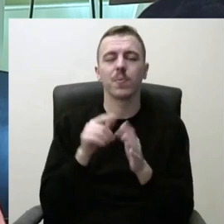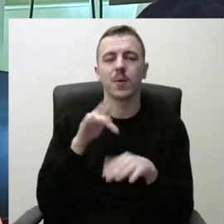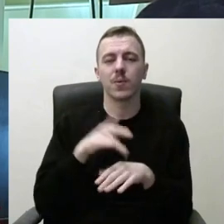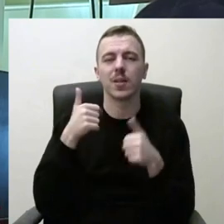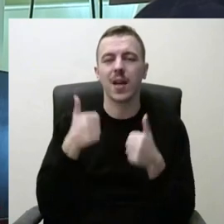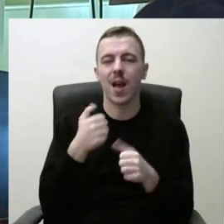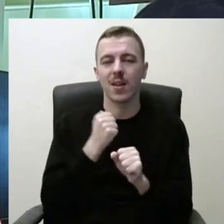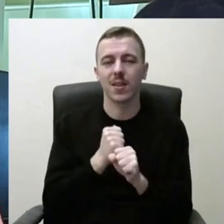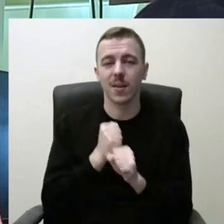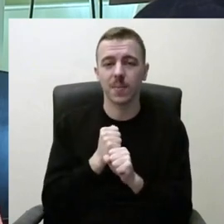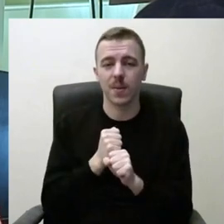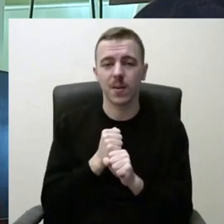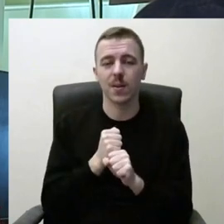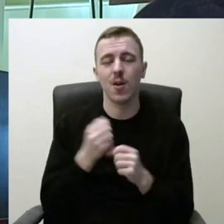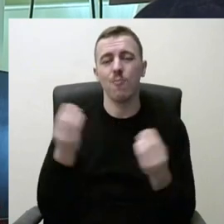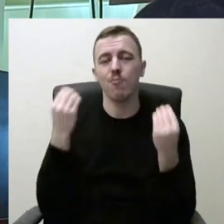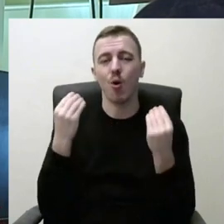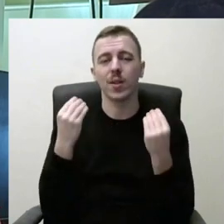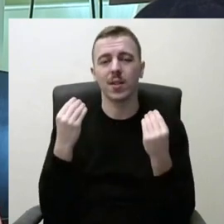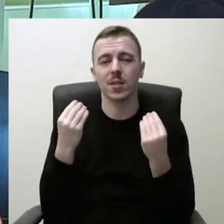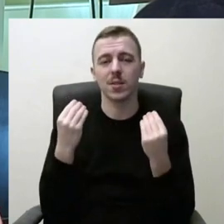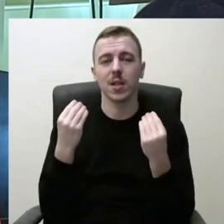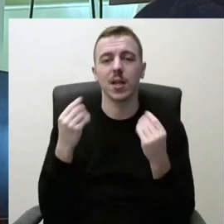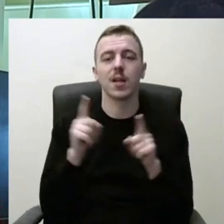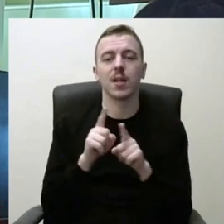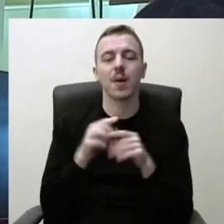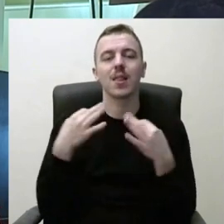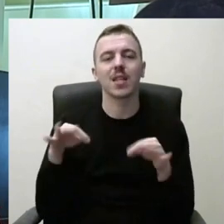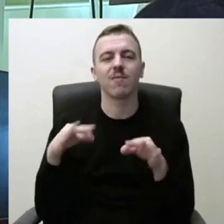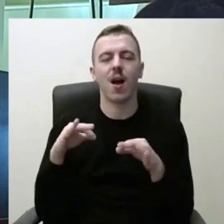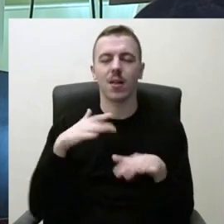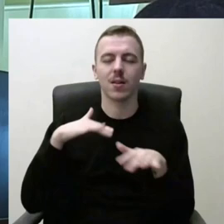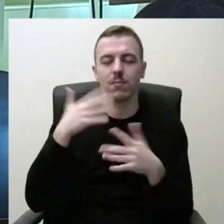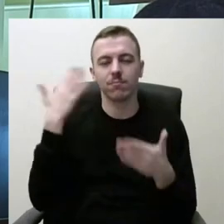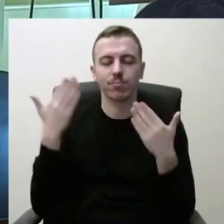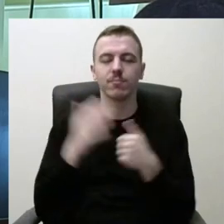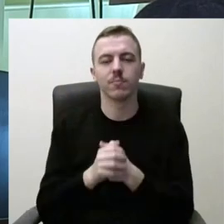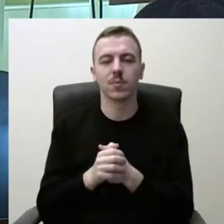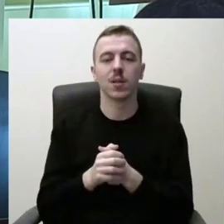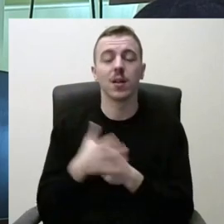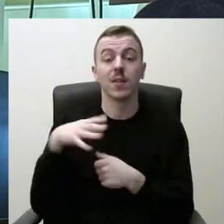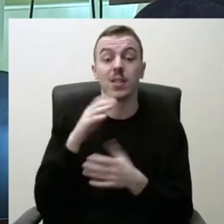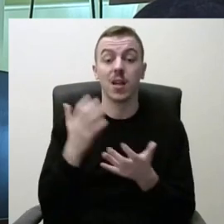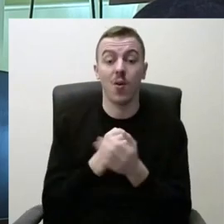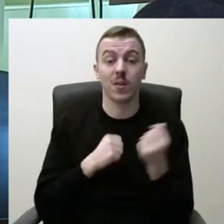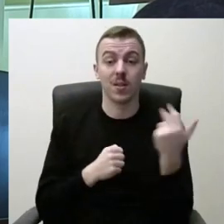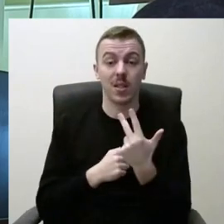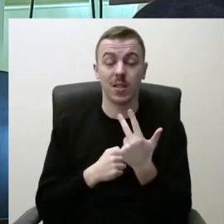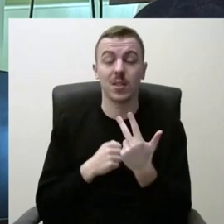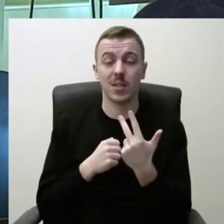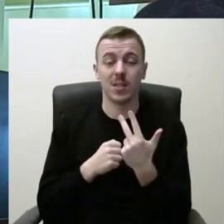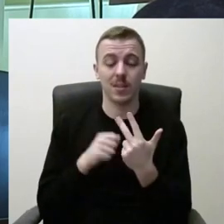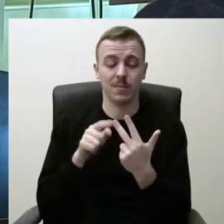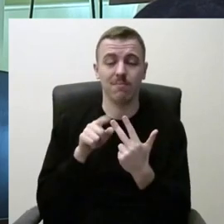dirbti, mokytis ir leisti laisvalaikį. Iš esmės, žmonės gaudami visas tris